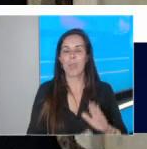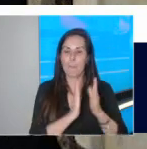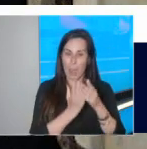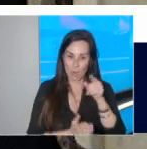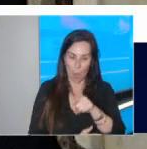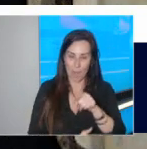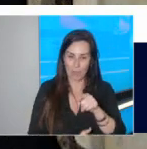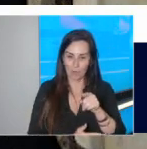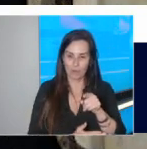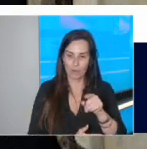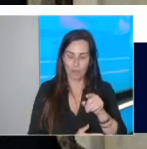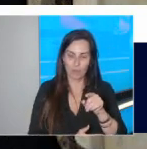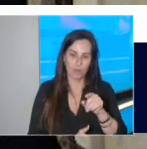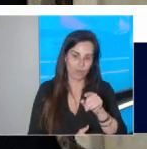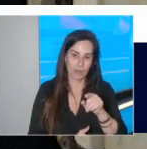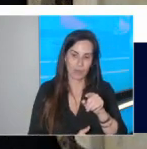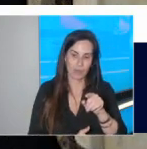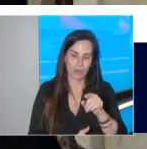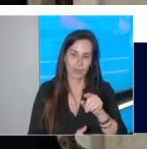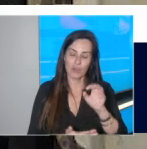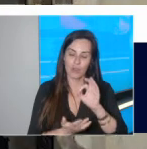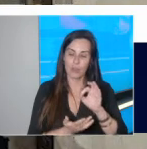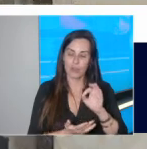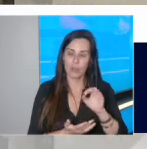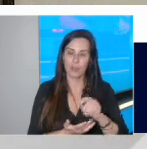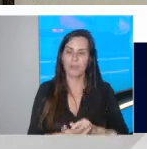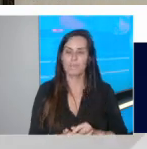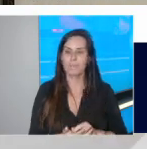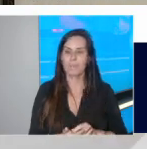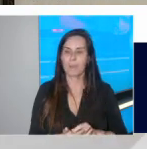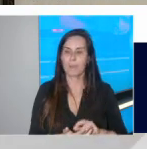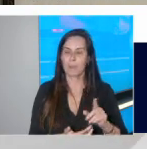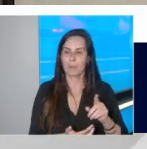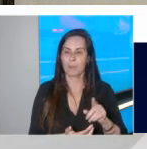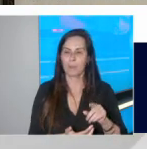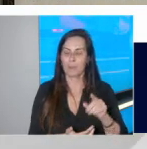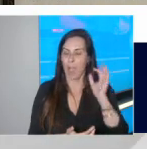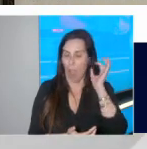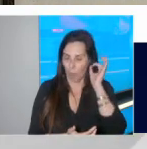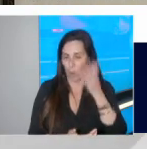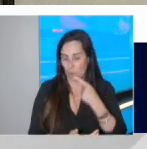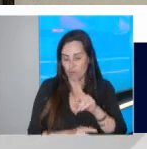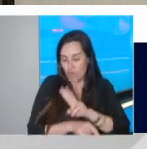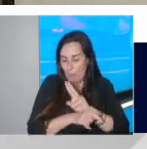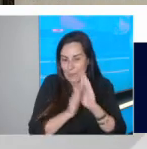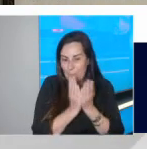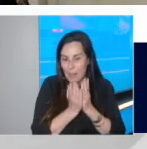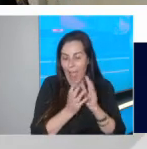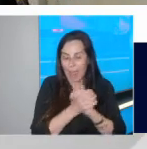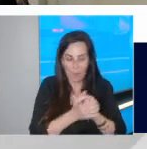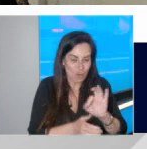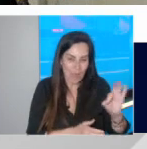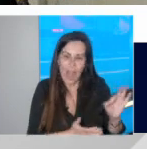וביומן הזה שנשלח, שנכתב לרות צדקוני, רות צדקוני שומרת את אותו פנקס,